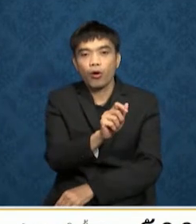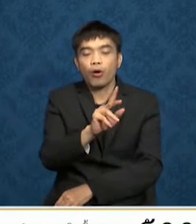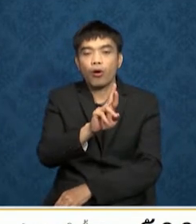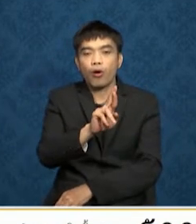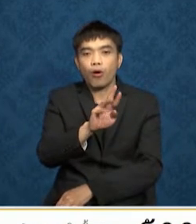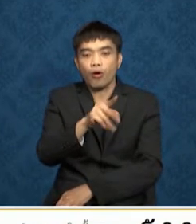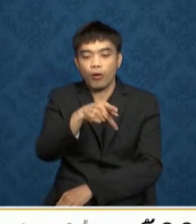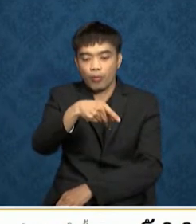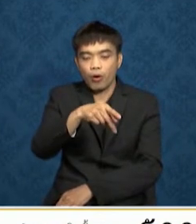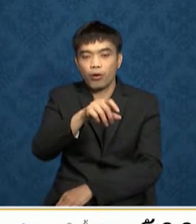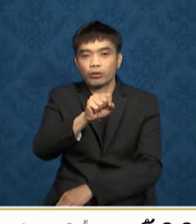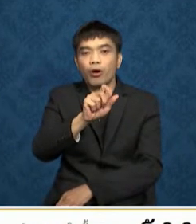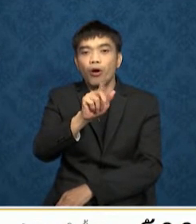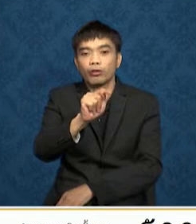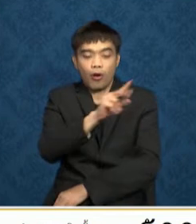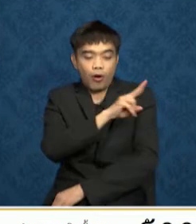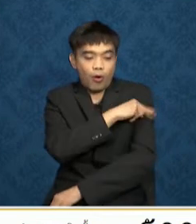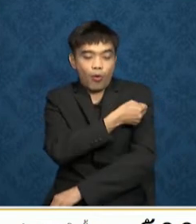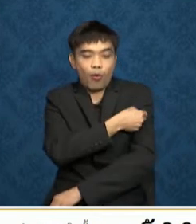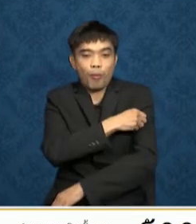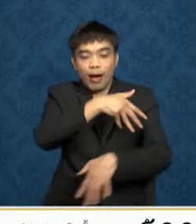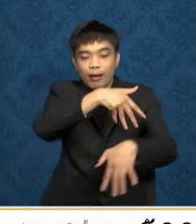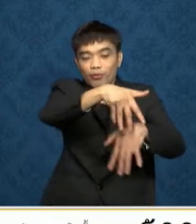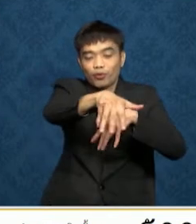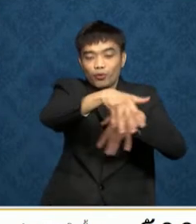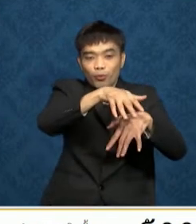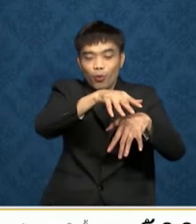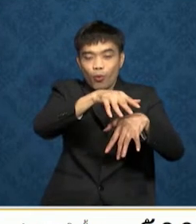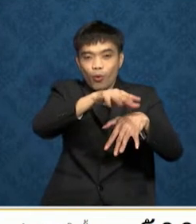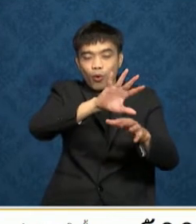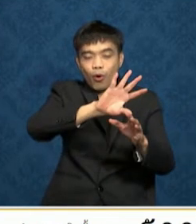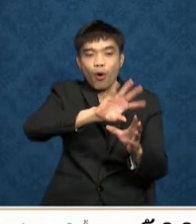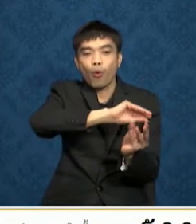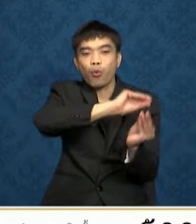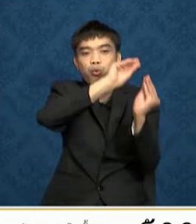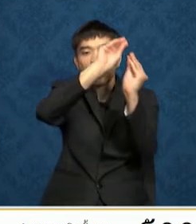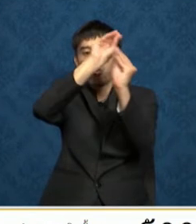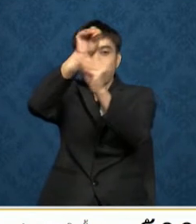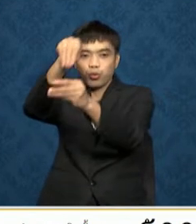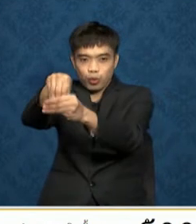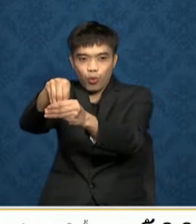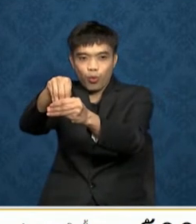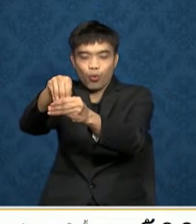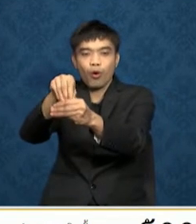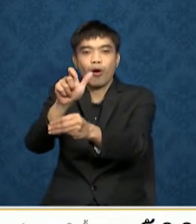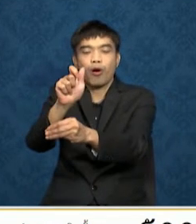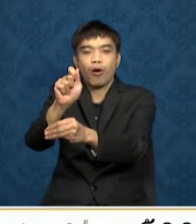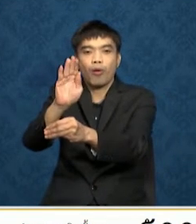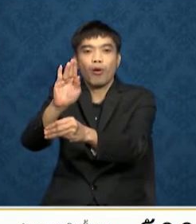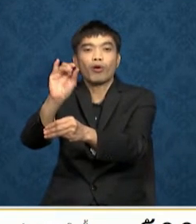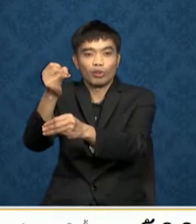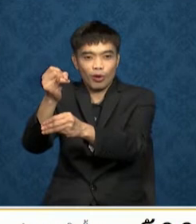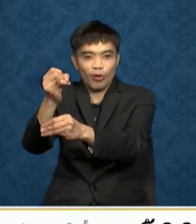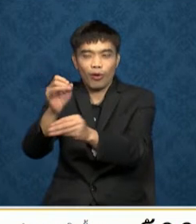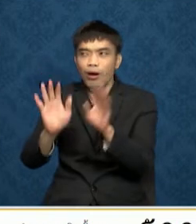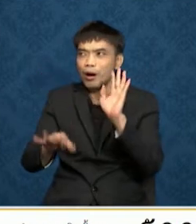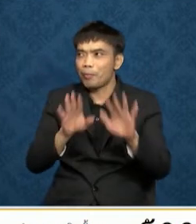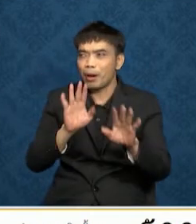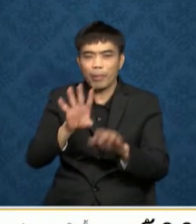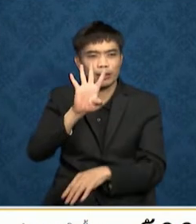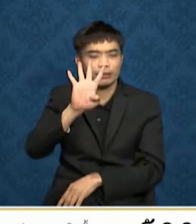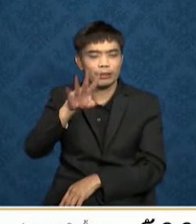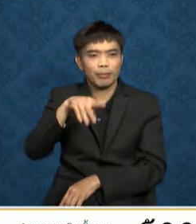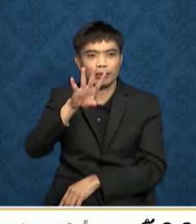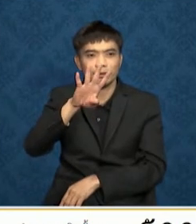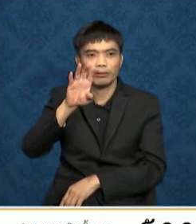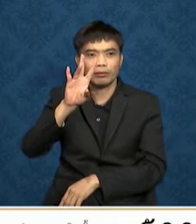หมดครับรปสตทั้งหมดทั้งประเทศนี้มีอยู่ 9082แห่งครับถ่ายโอนมาแล้วทั้งหมด 4276